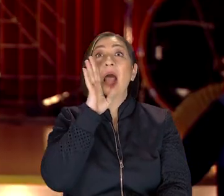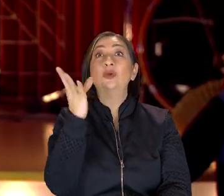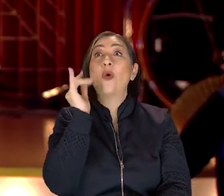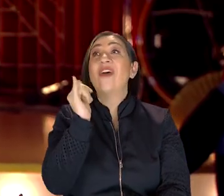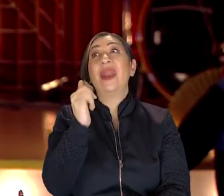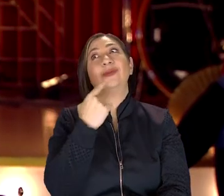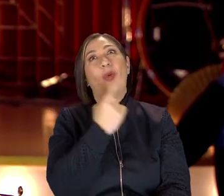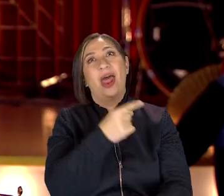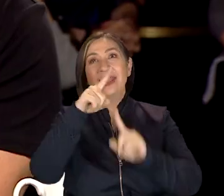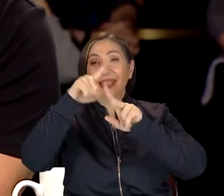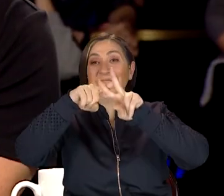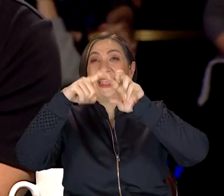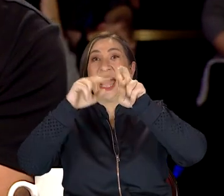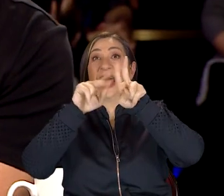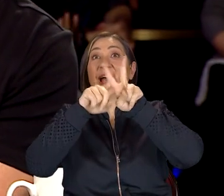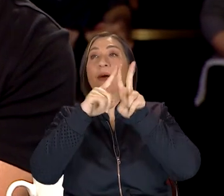durumda diyorlar.